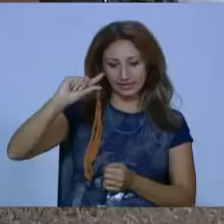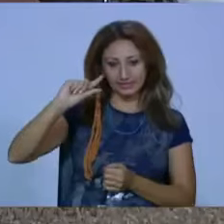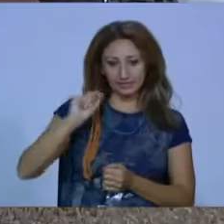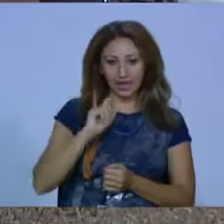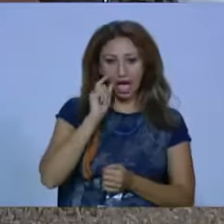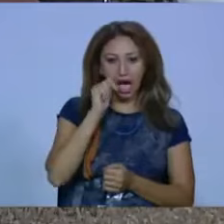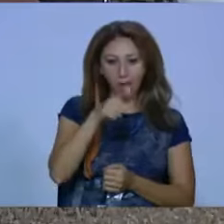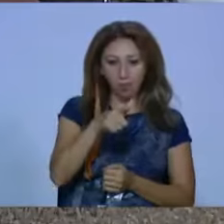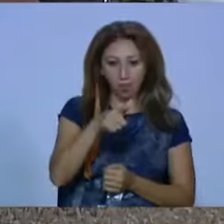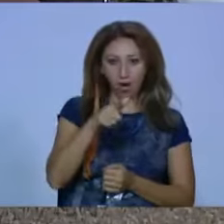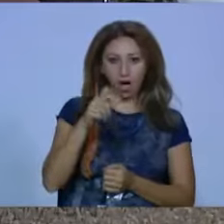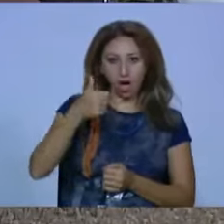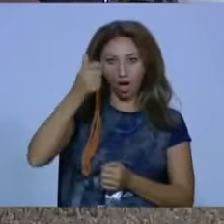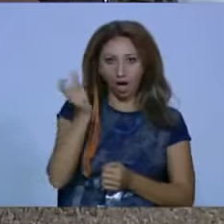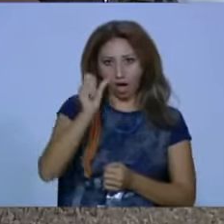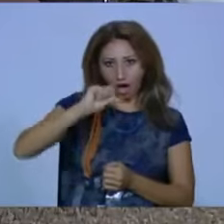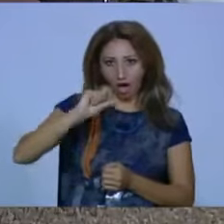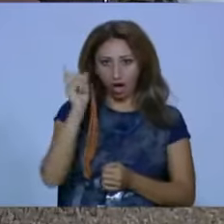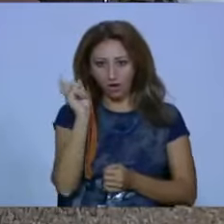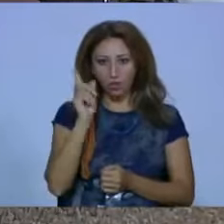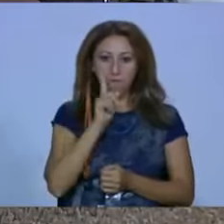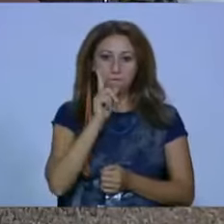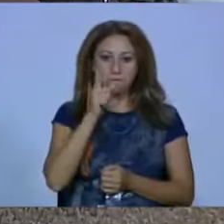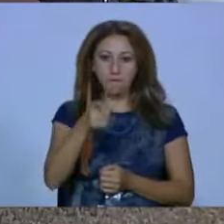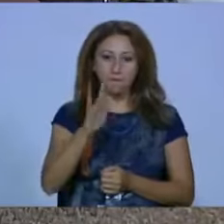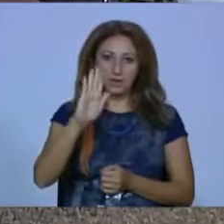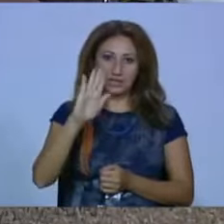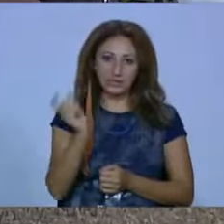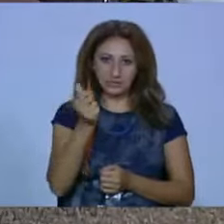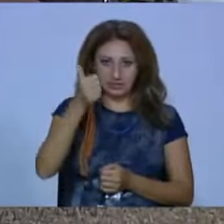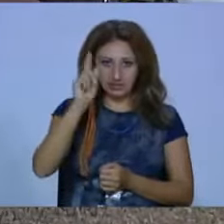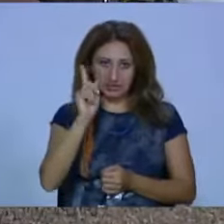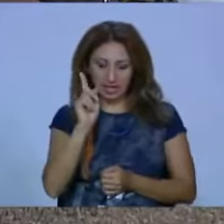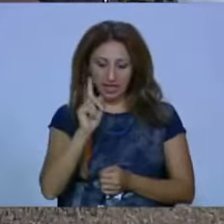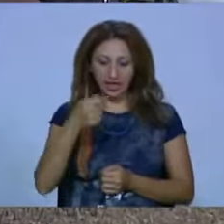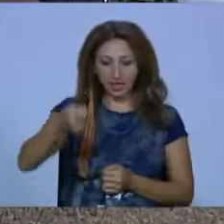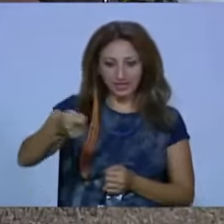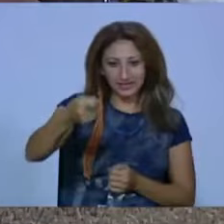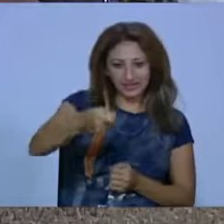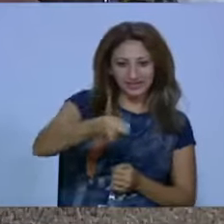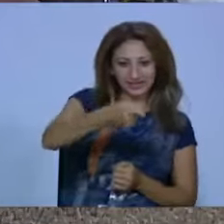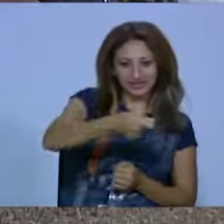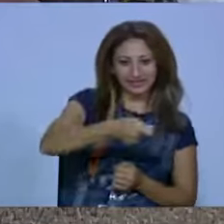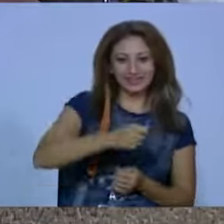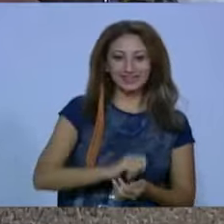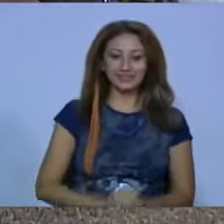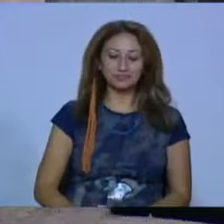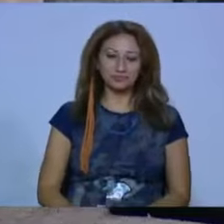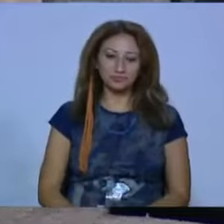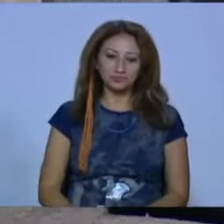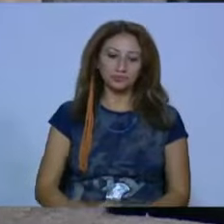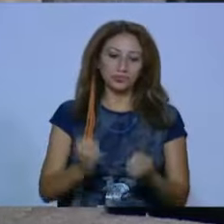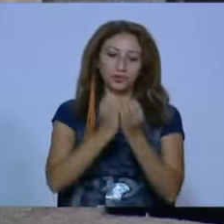أنور عبد العزيز ووالدتها مدام سناء جلال. أهلا بحضراتكم. أهلا وسهلا.